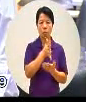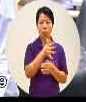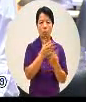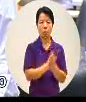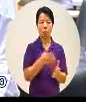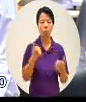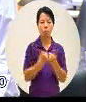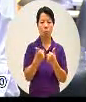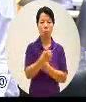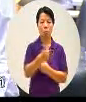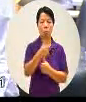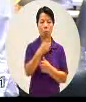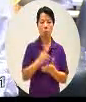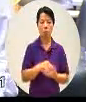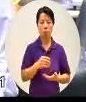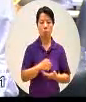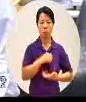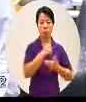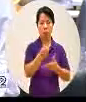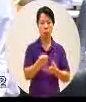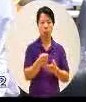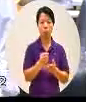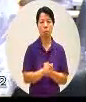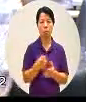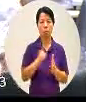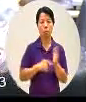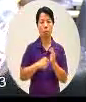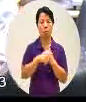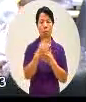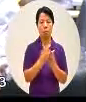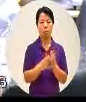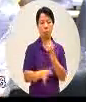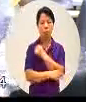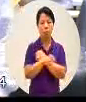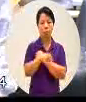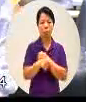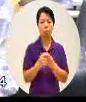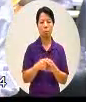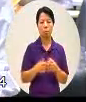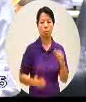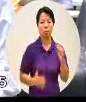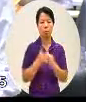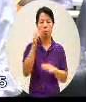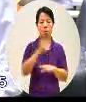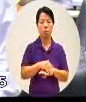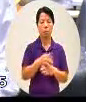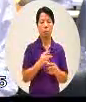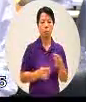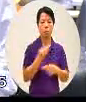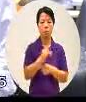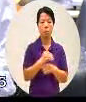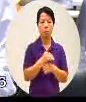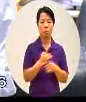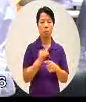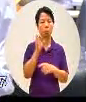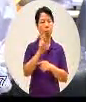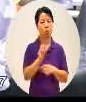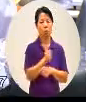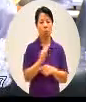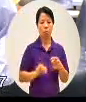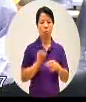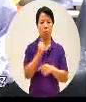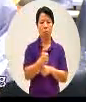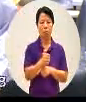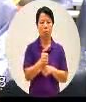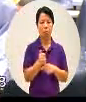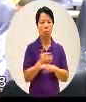员同简单的建议，恁基层人做的有诶无诶搞尽，恁的达成率偌济？我看无50%，这讲来足悲